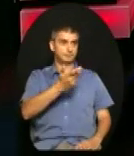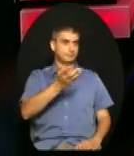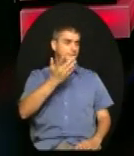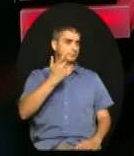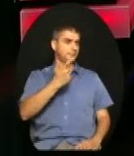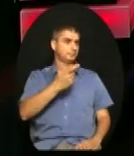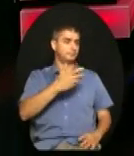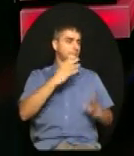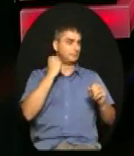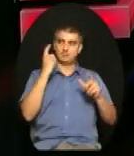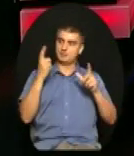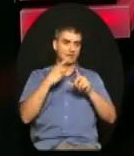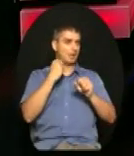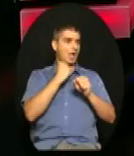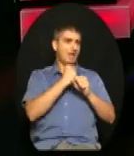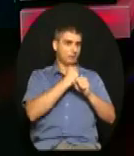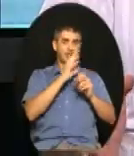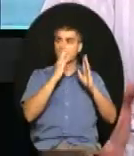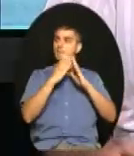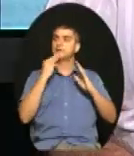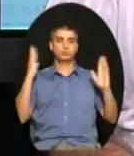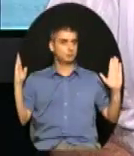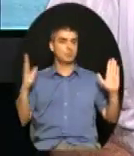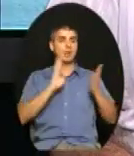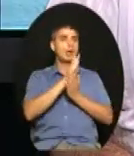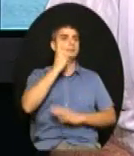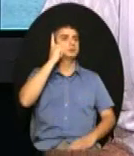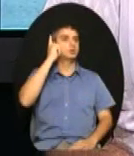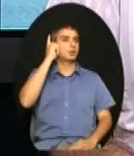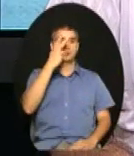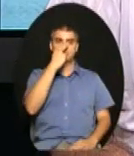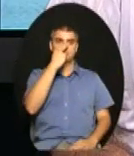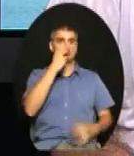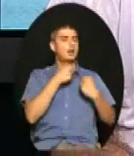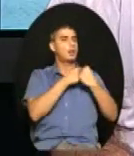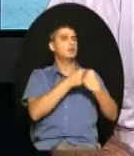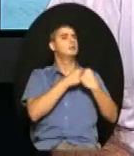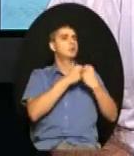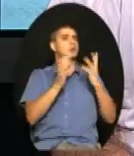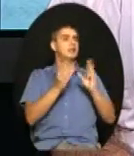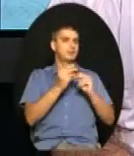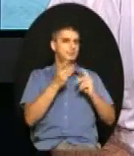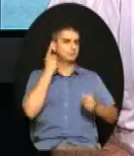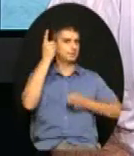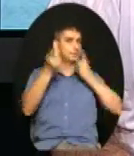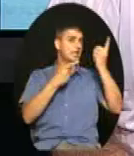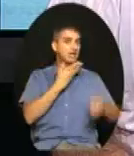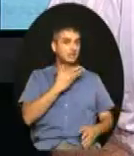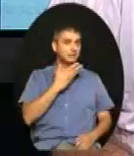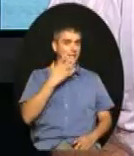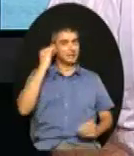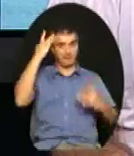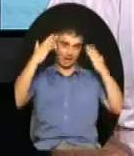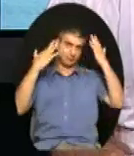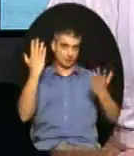ועד הבית היהודי, אומנם עבודה כרגע לא, אבל ב-14 השנים האחרונות, שניסתה להתמודד עם ירי הקסאמים